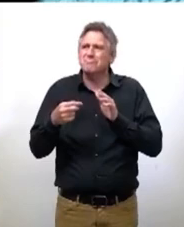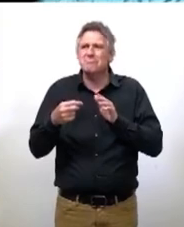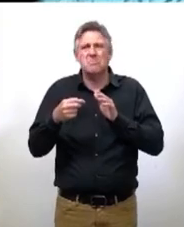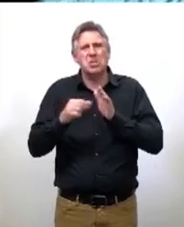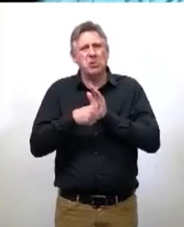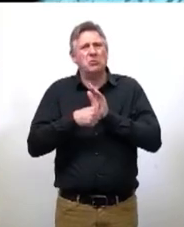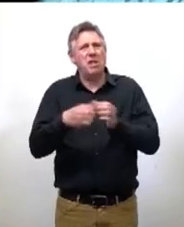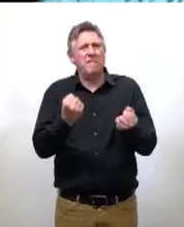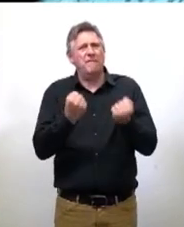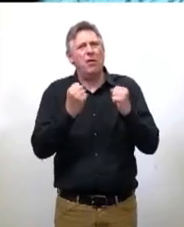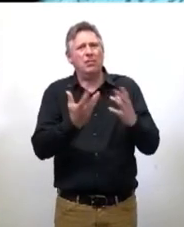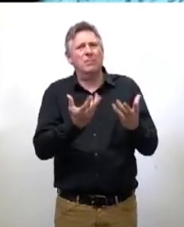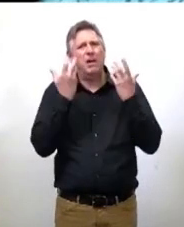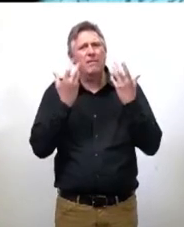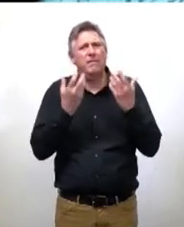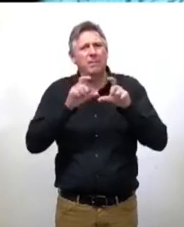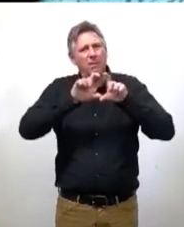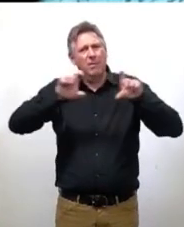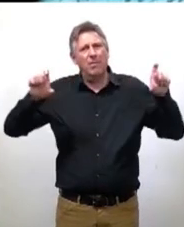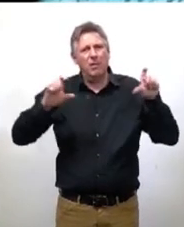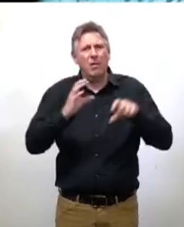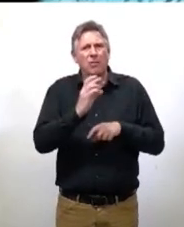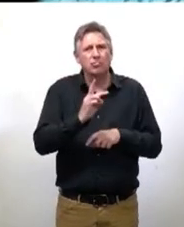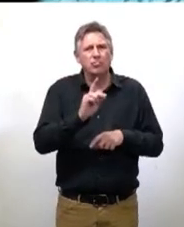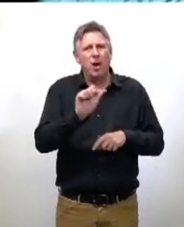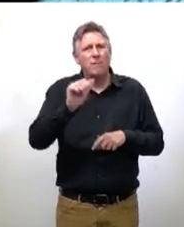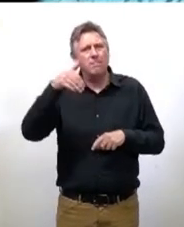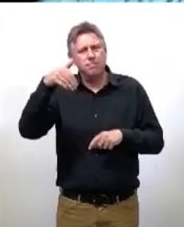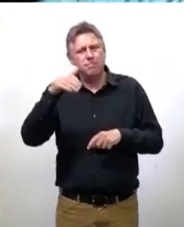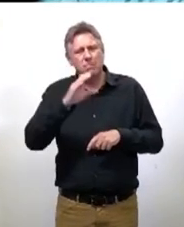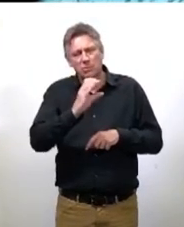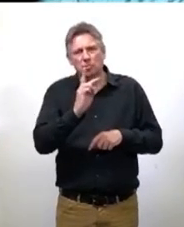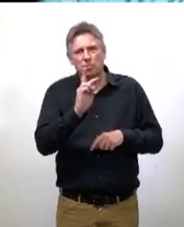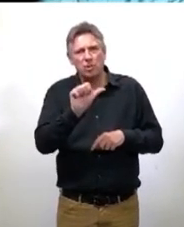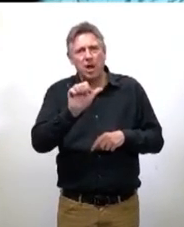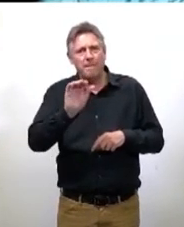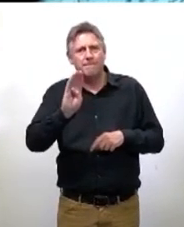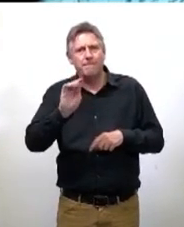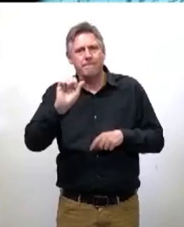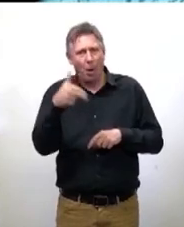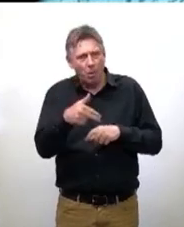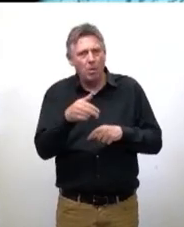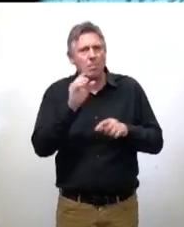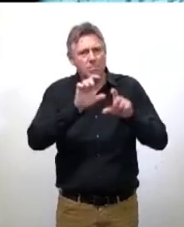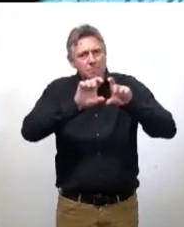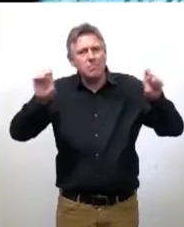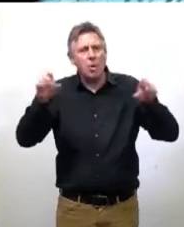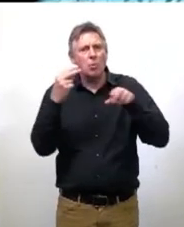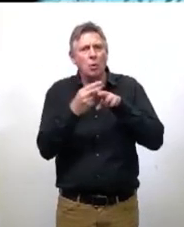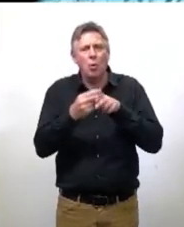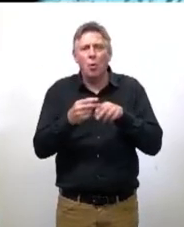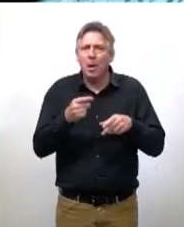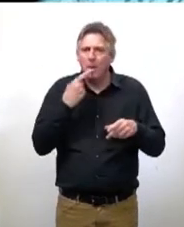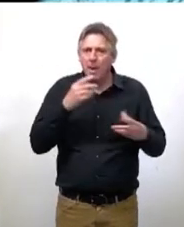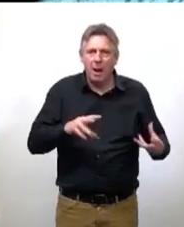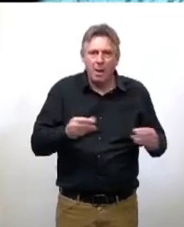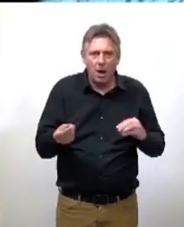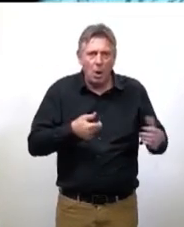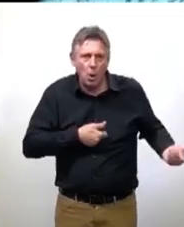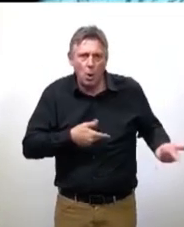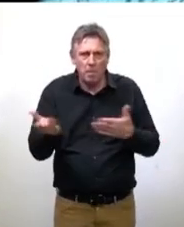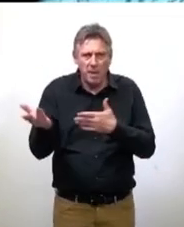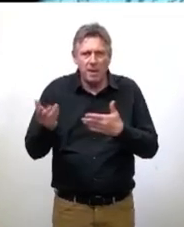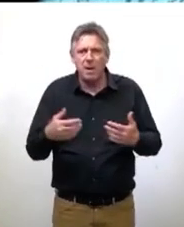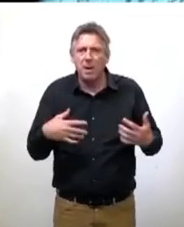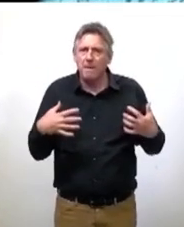permet la réussite d'un club, et particulièrement quand on parle de rugby, et encore plus quand les matchs sont serrés. Et à l'heure où